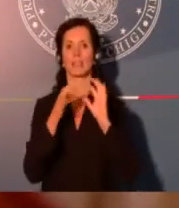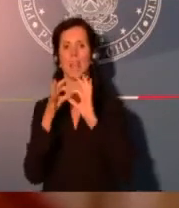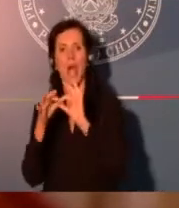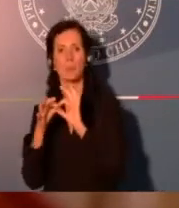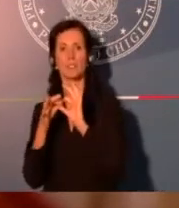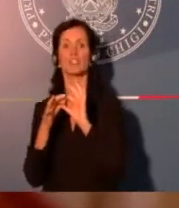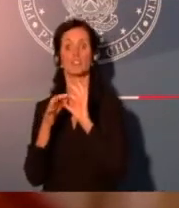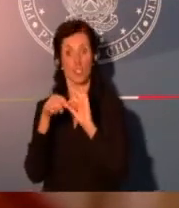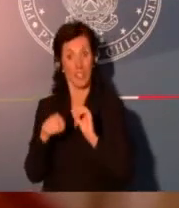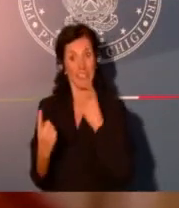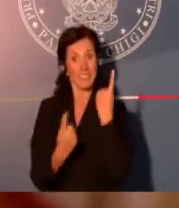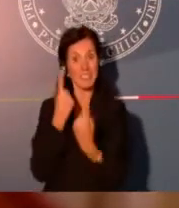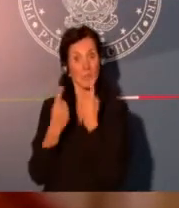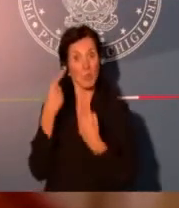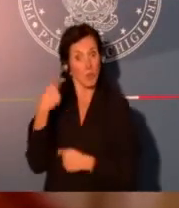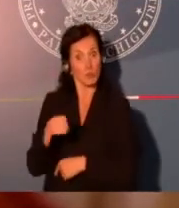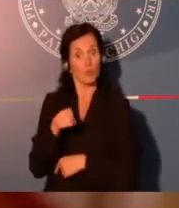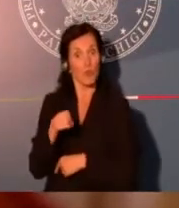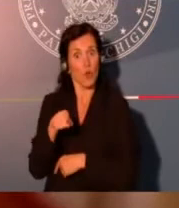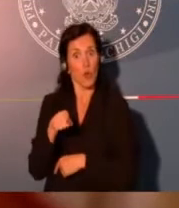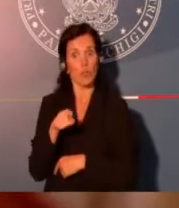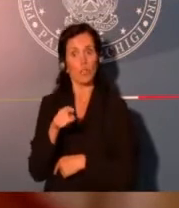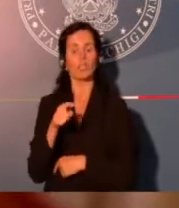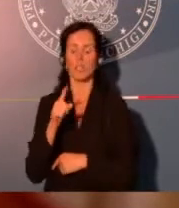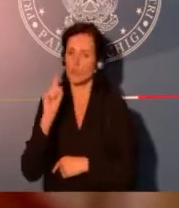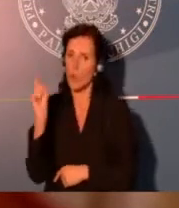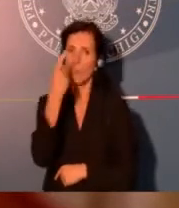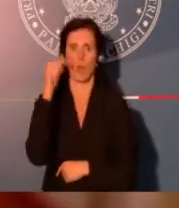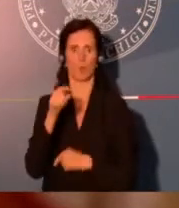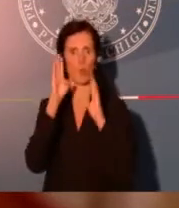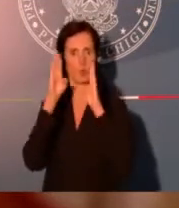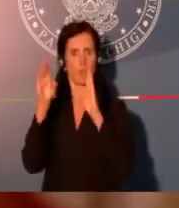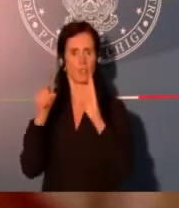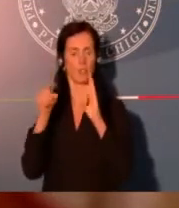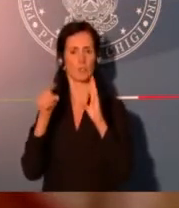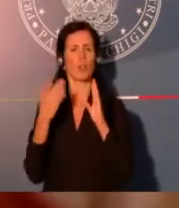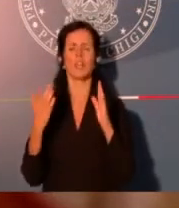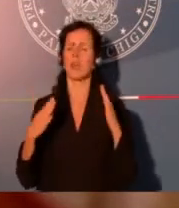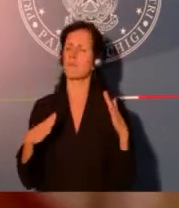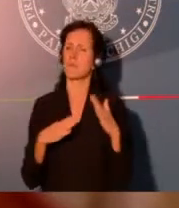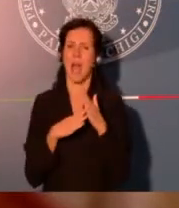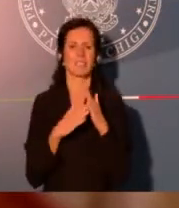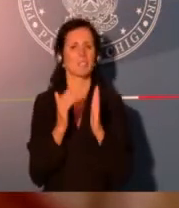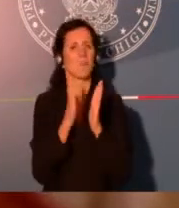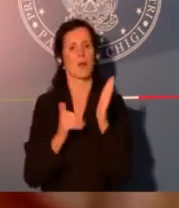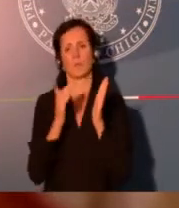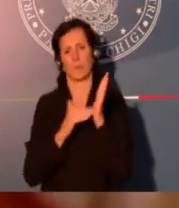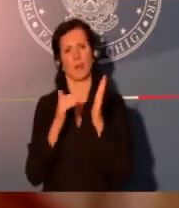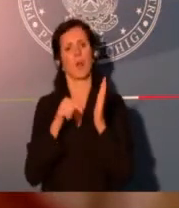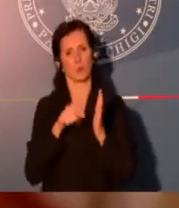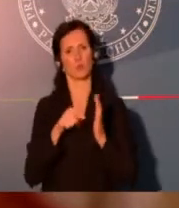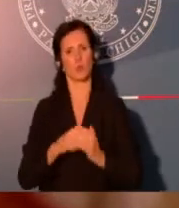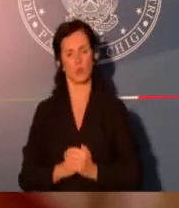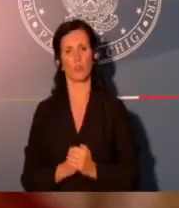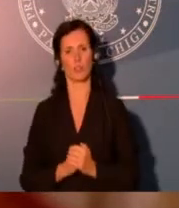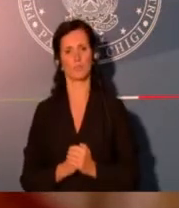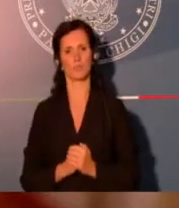situazioni, soprattutto in queste situazioni, ma non solo, occorre massima precauzione.